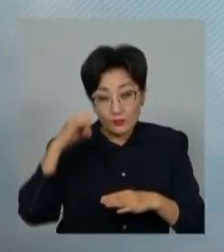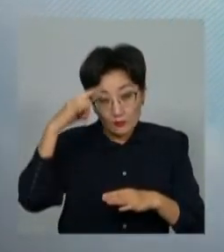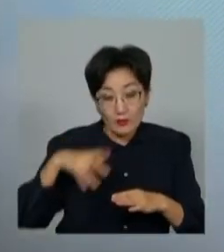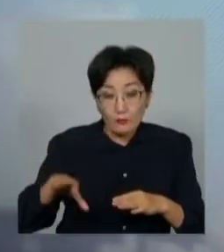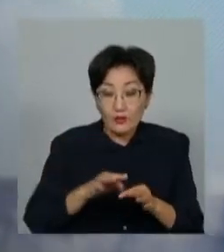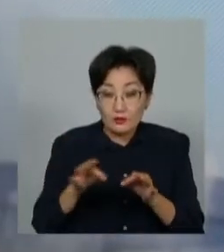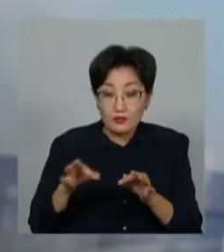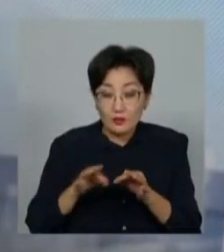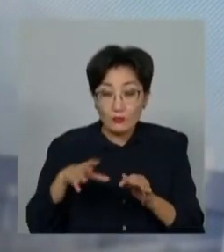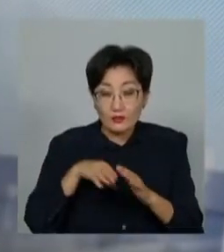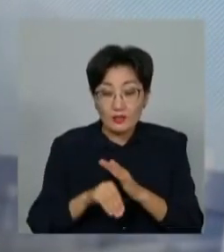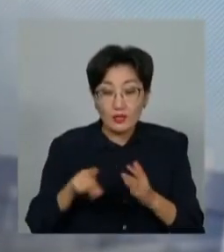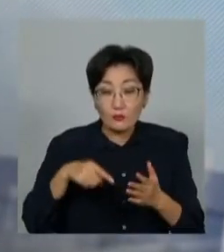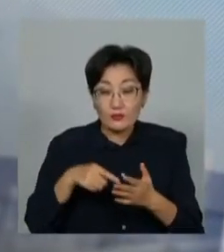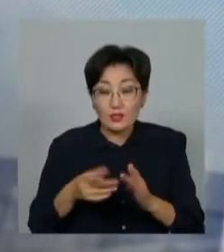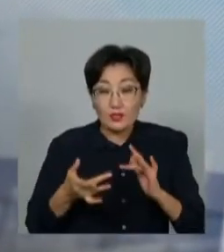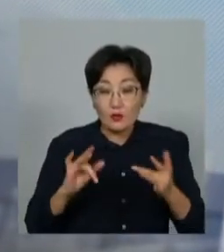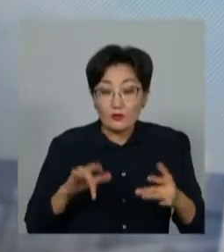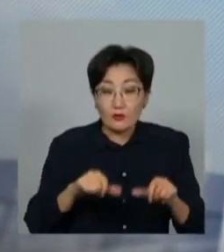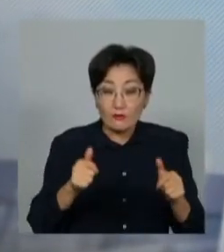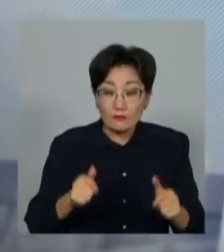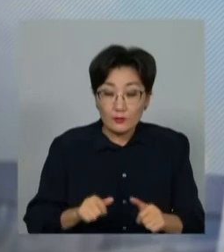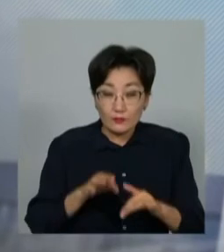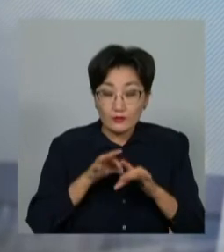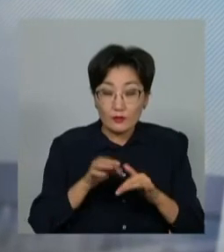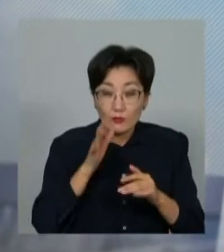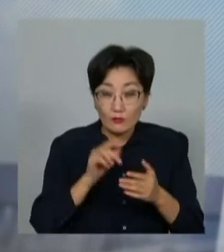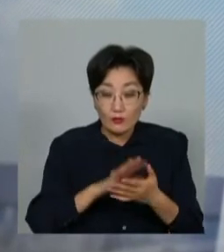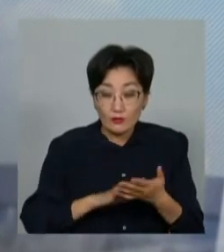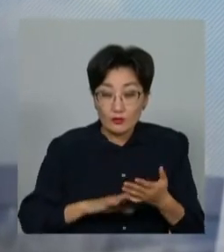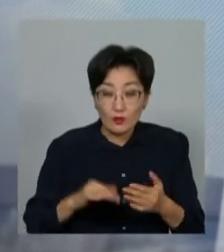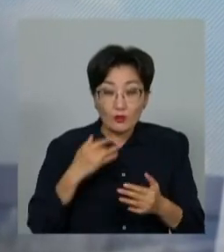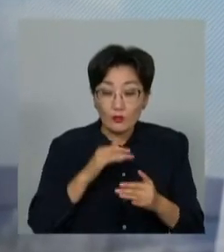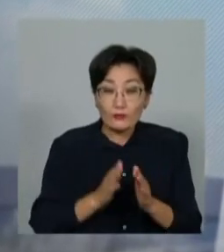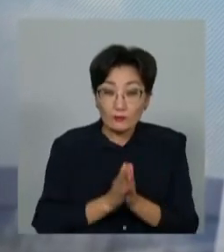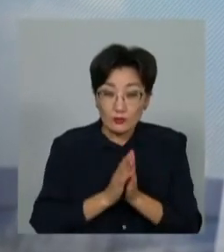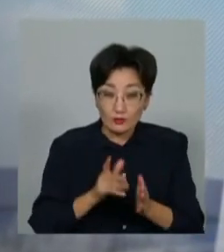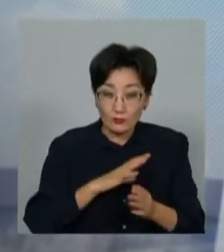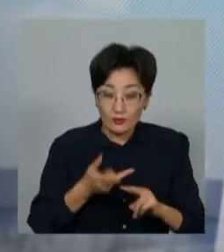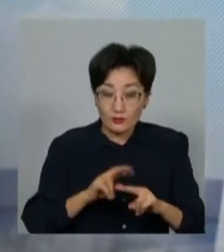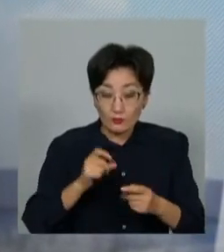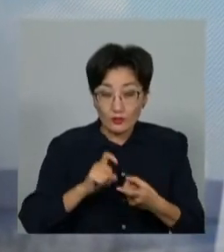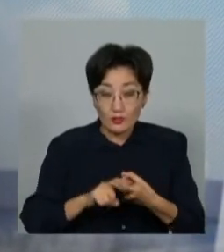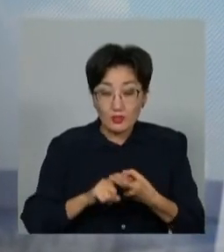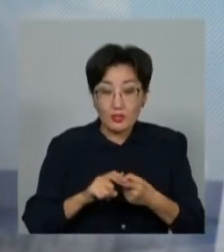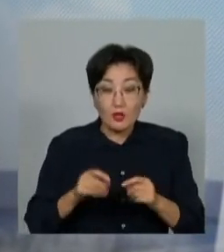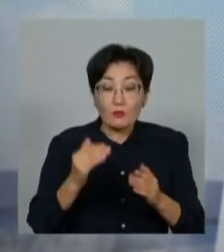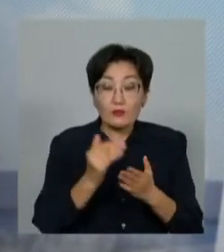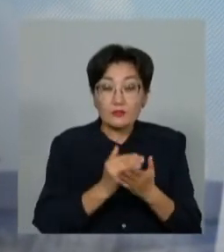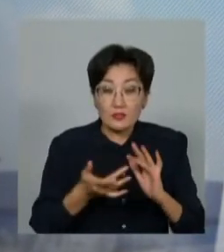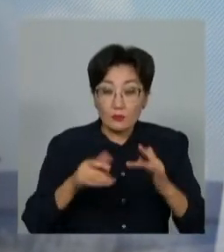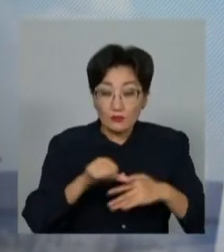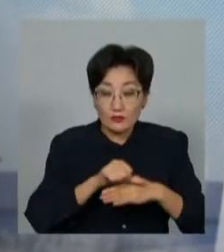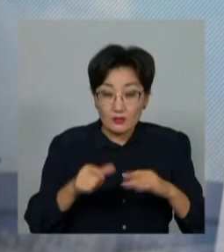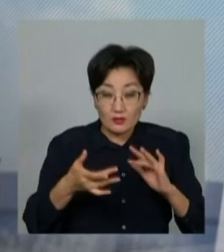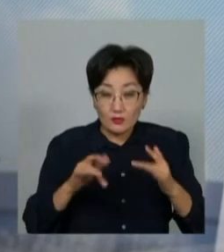барлық өңірлерінен, әсіресе қалалардан онлайн санақ функциясы мерзімін ұзарту туралы көптеген өтініштер түсе бастады. Осыған байланысты санақ.gov.kz